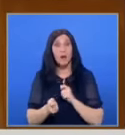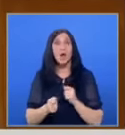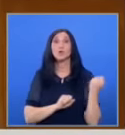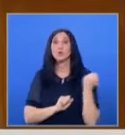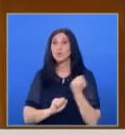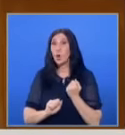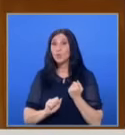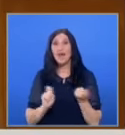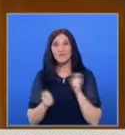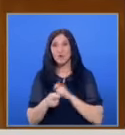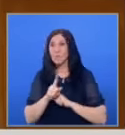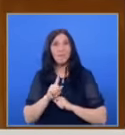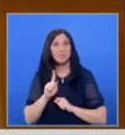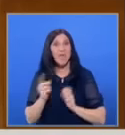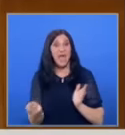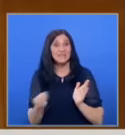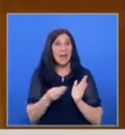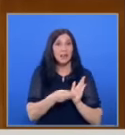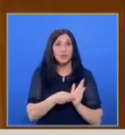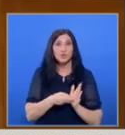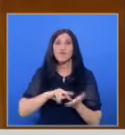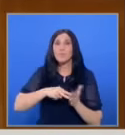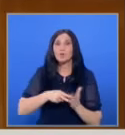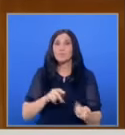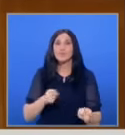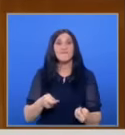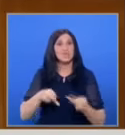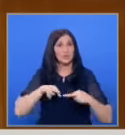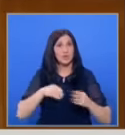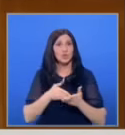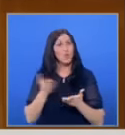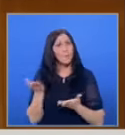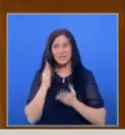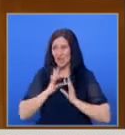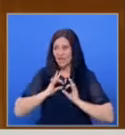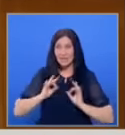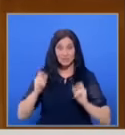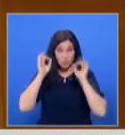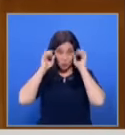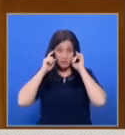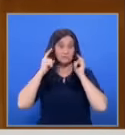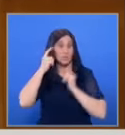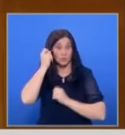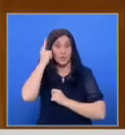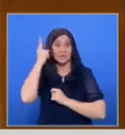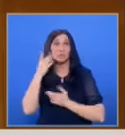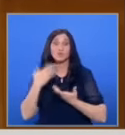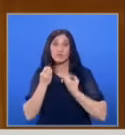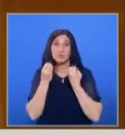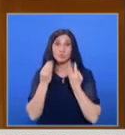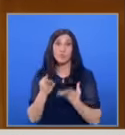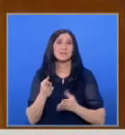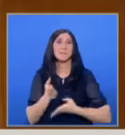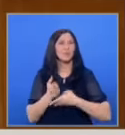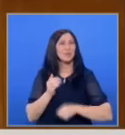не е заложена в плана за възстановяване, защото беше много ясно осъзнато, че възможността за подкрепа на такава